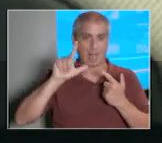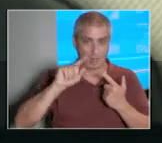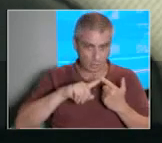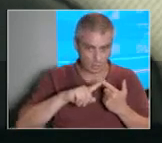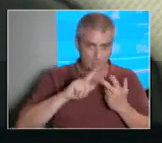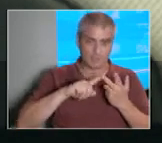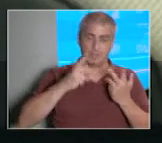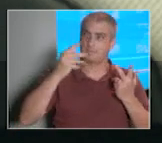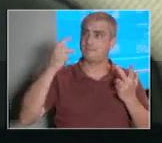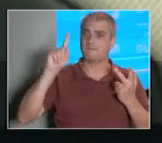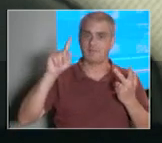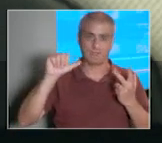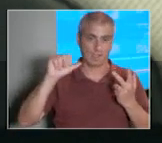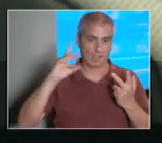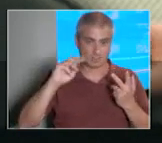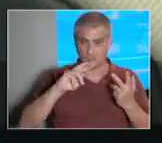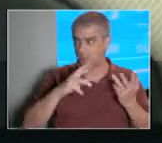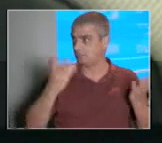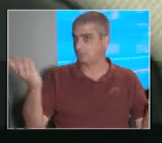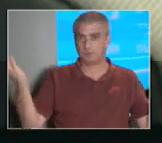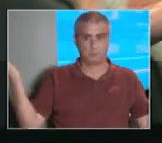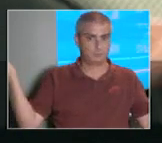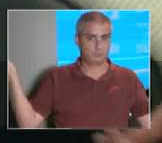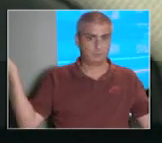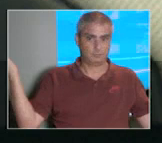את זה בבב אדר, בתף שני נטז, בתף שמפי. אתה אומר,